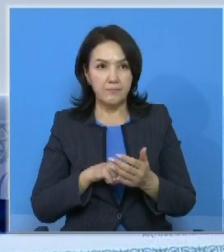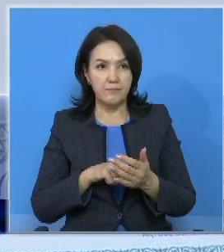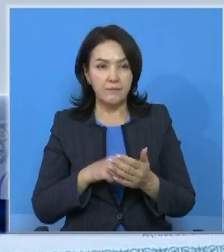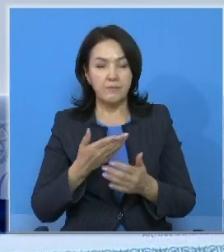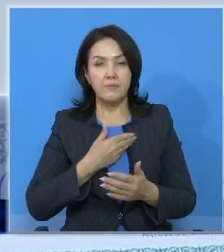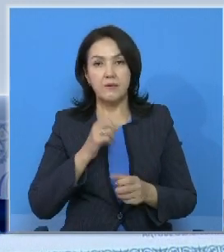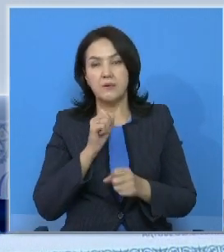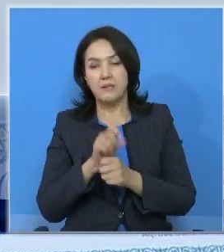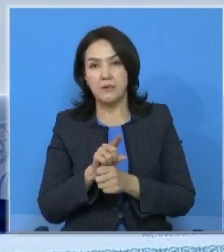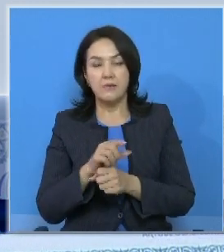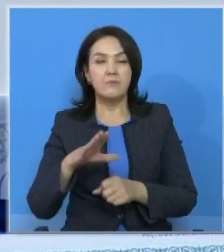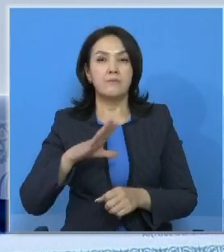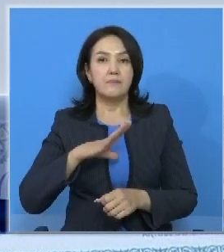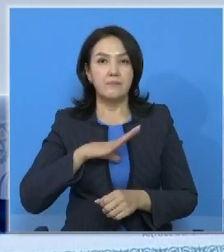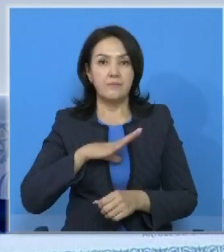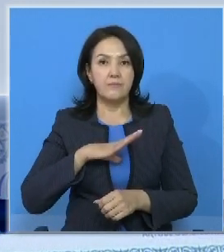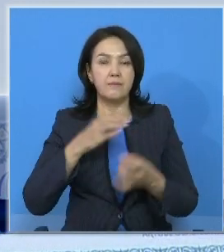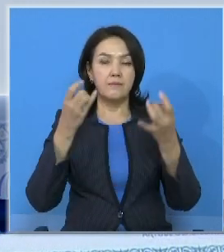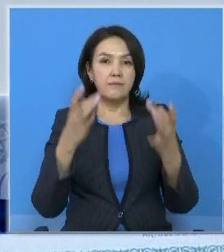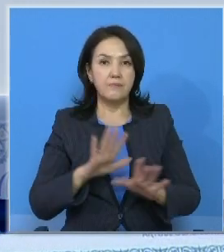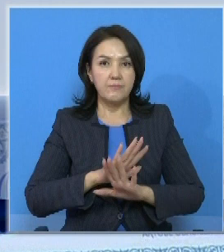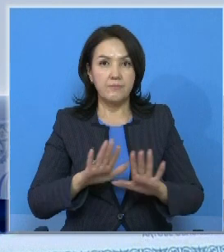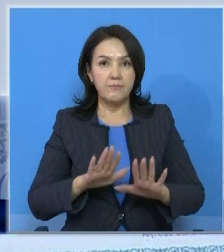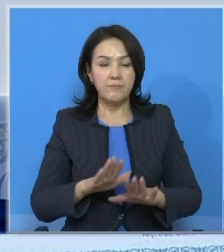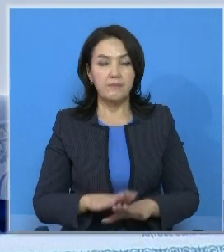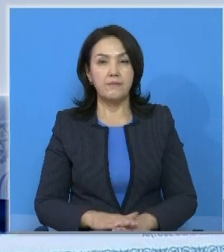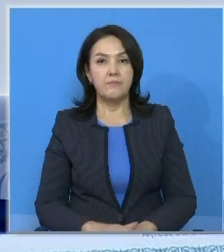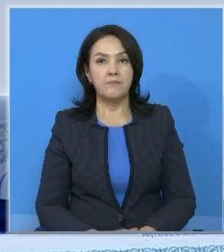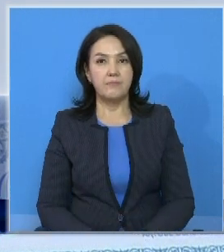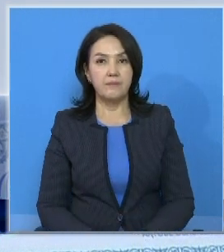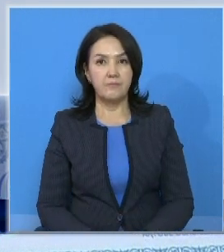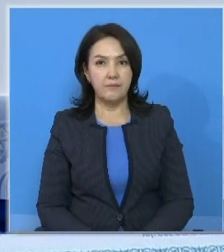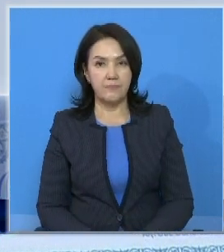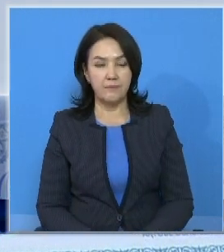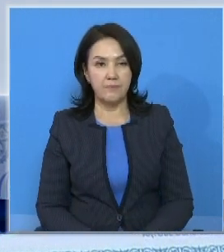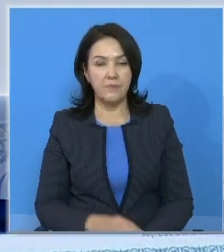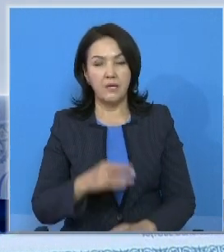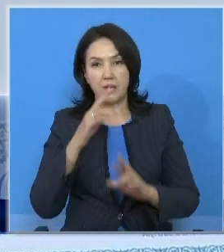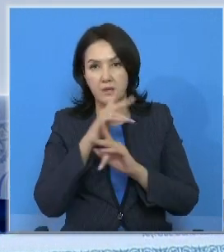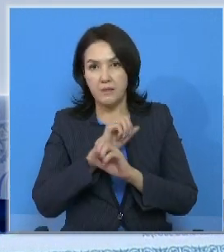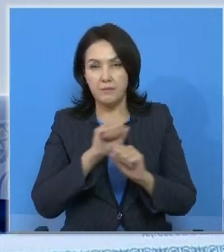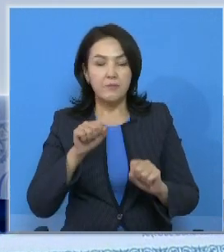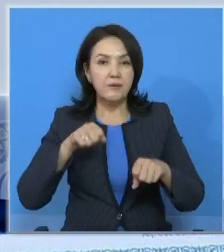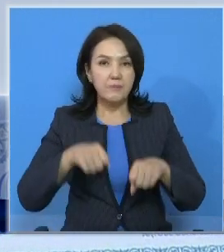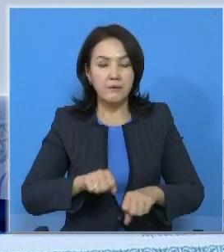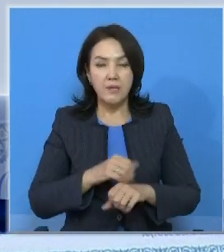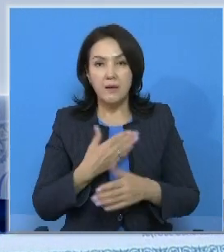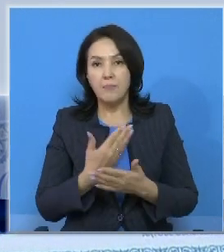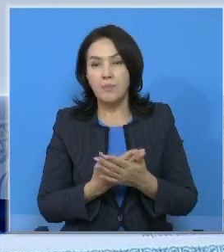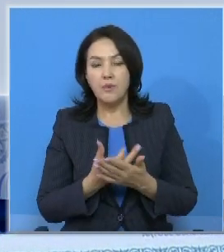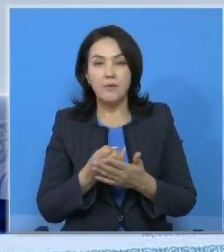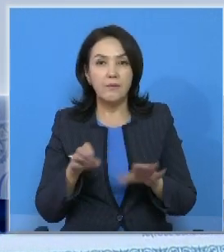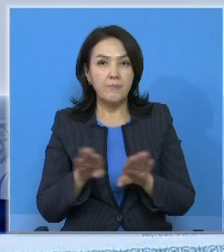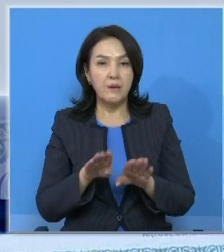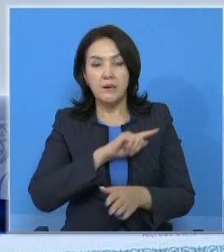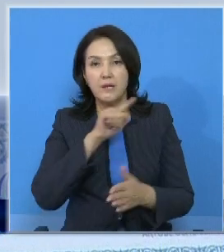А наша задача не просто там не давать повод. Не только где-то ошибиться, даже не имеем права повода давать. В